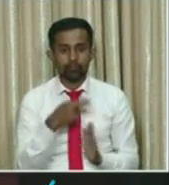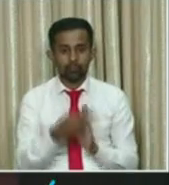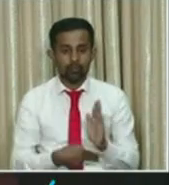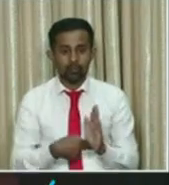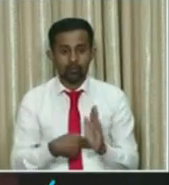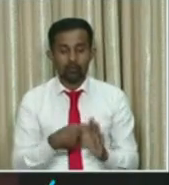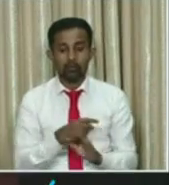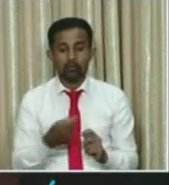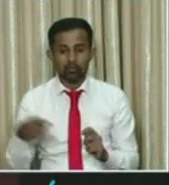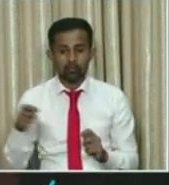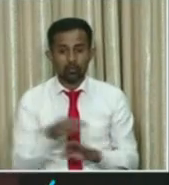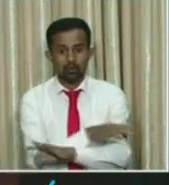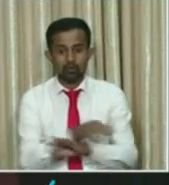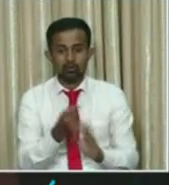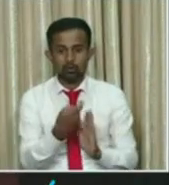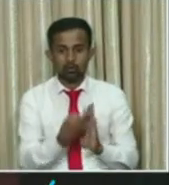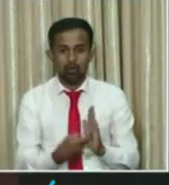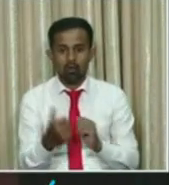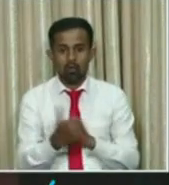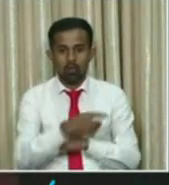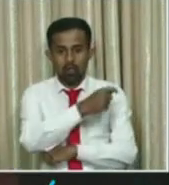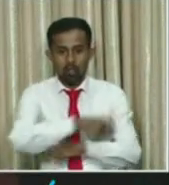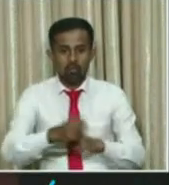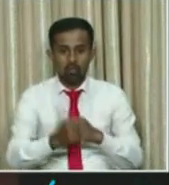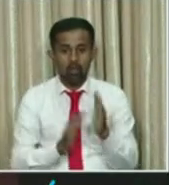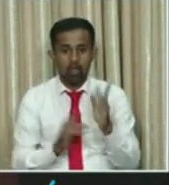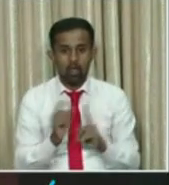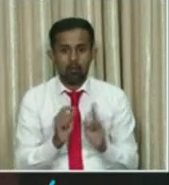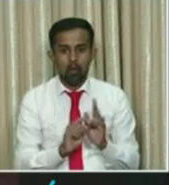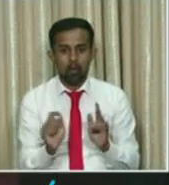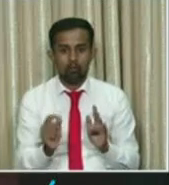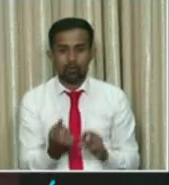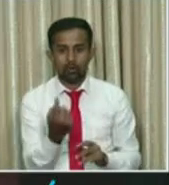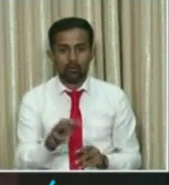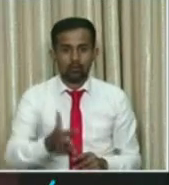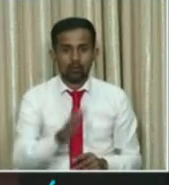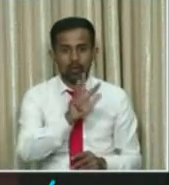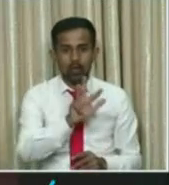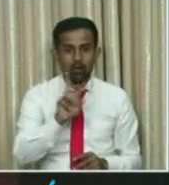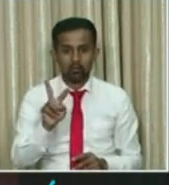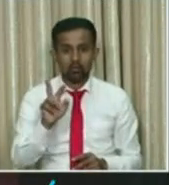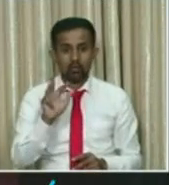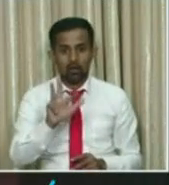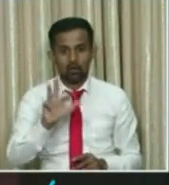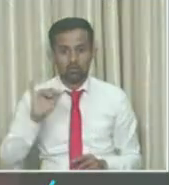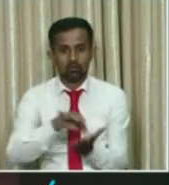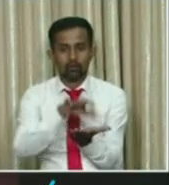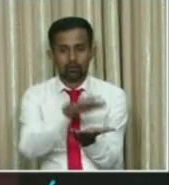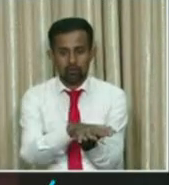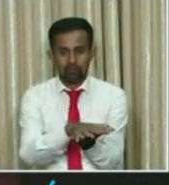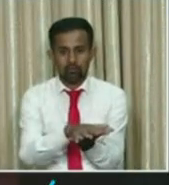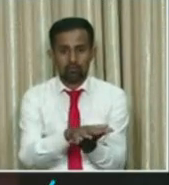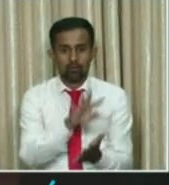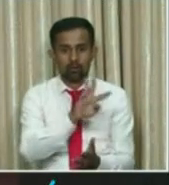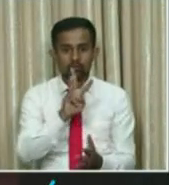සම්පාදන දෙපාර්තමේන්තුව ප්‍රතිපත්ති සැලසුම් හා ක්‍රියාත්මක කිරීමේ අමාත්‍යංශය 1992-96 දක්වා තහවුරු කරනවා